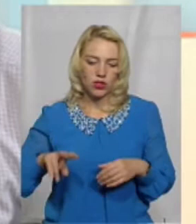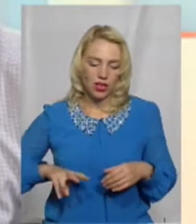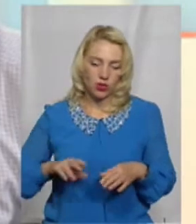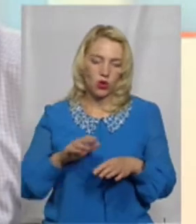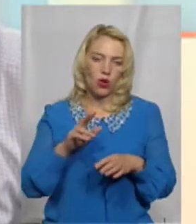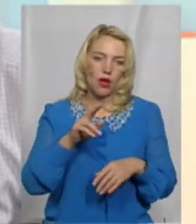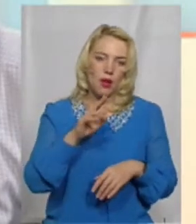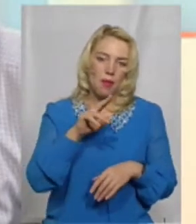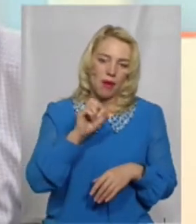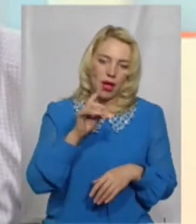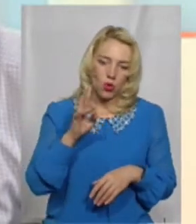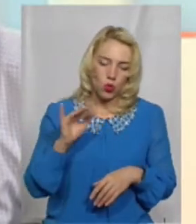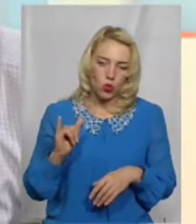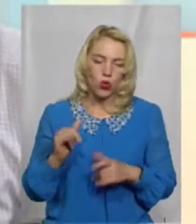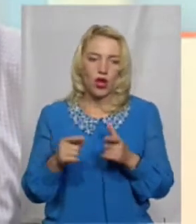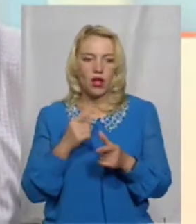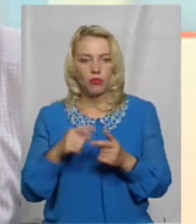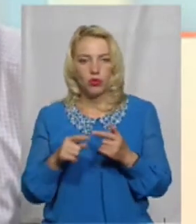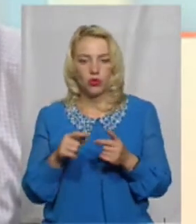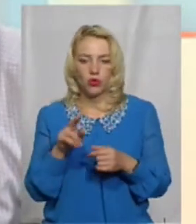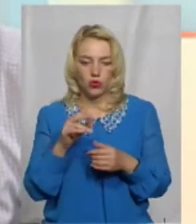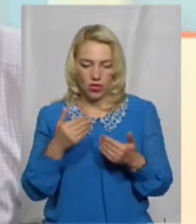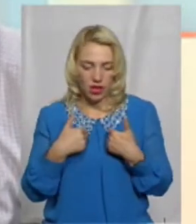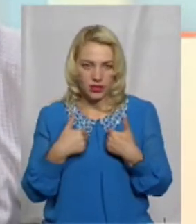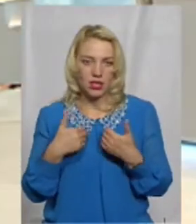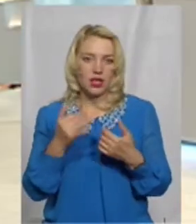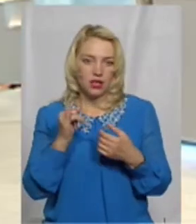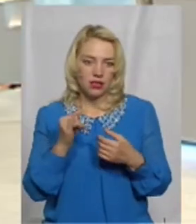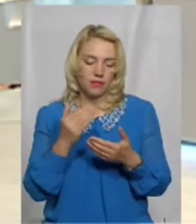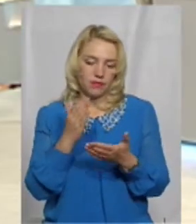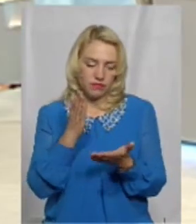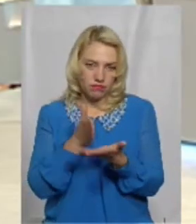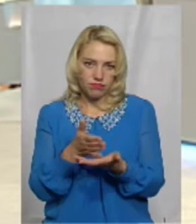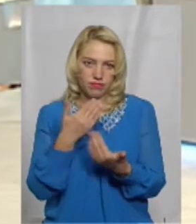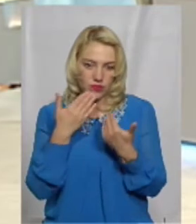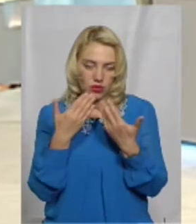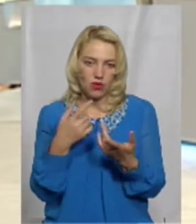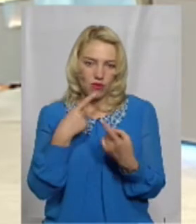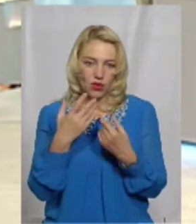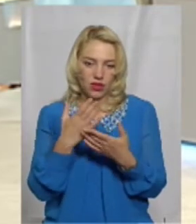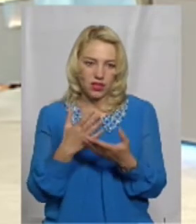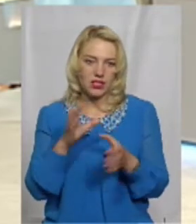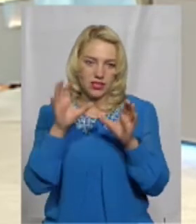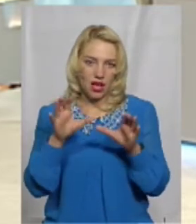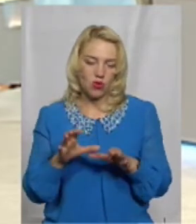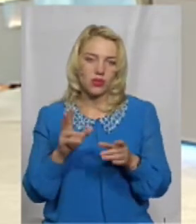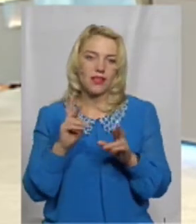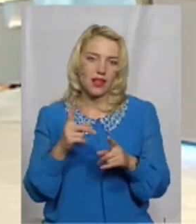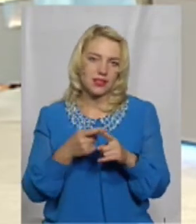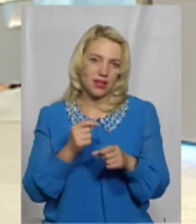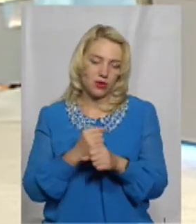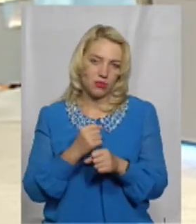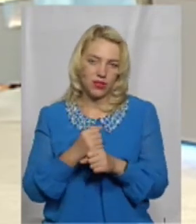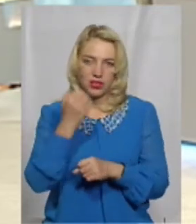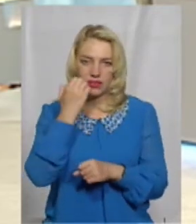парку, якщо в них є якісь питання. В нас ставте напряму. Є відповідні норми законодавства, як це робити. Дякую.